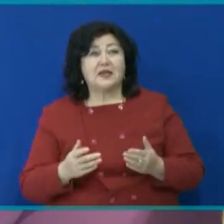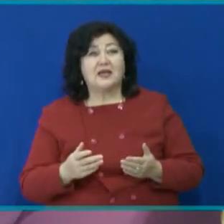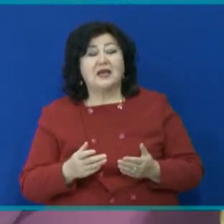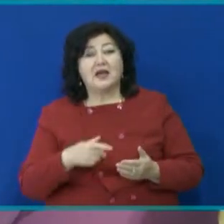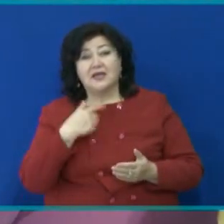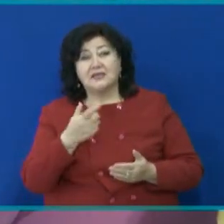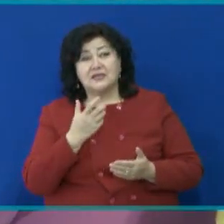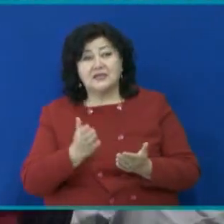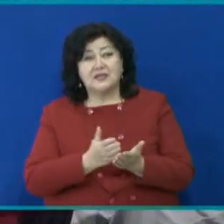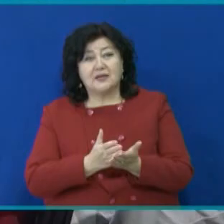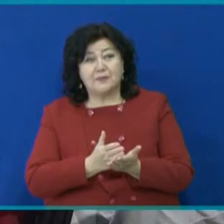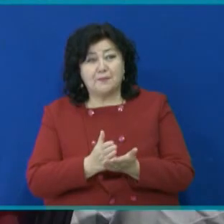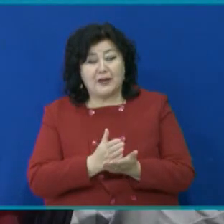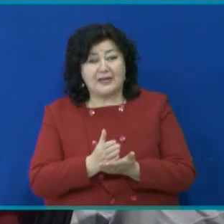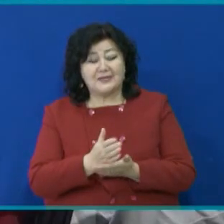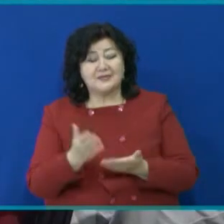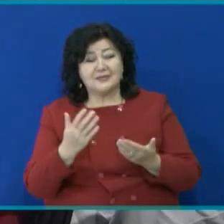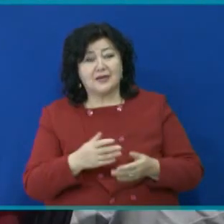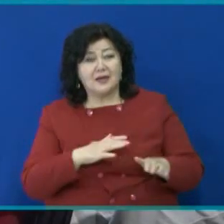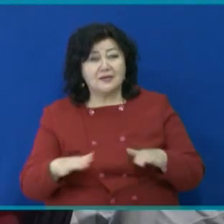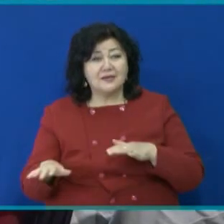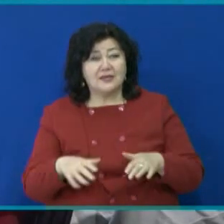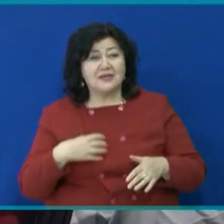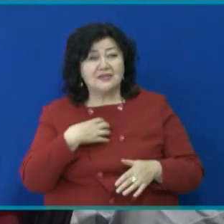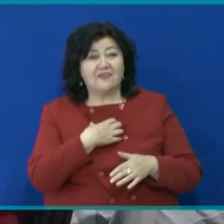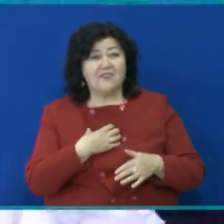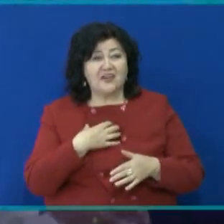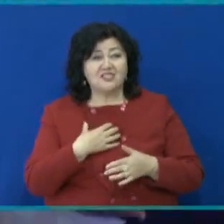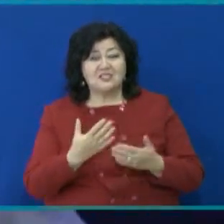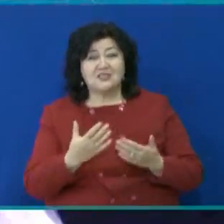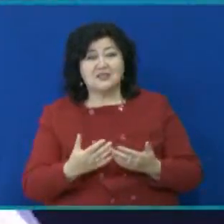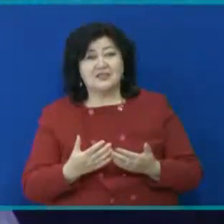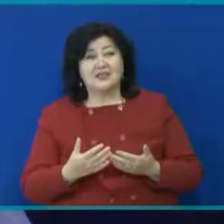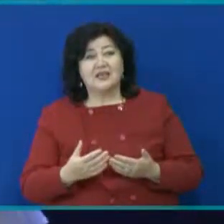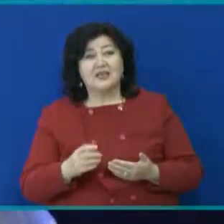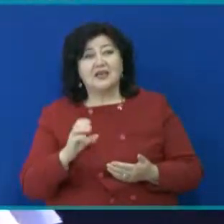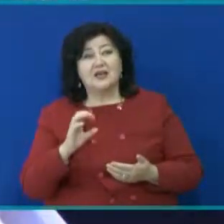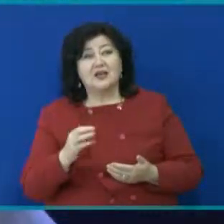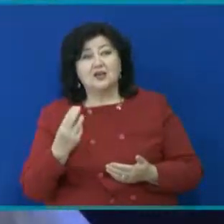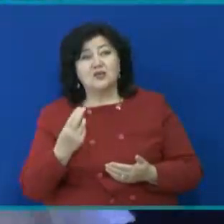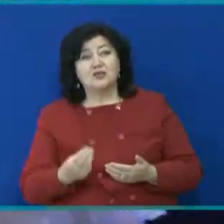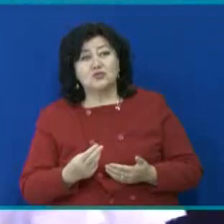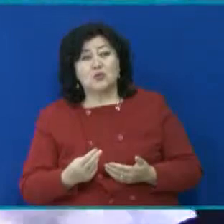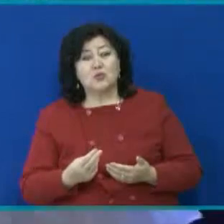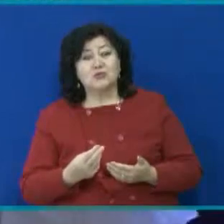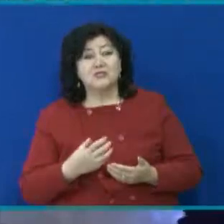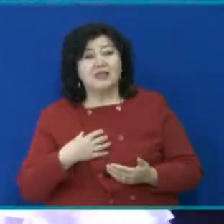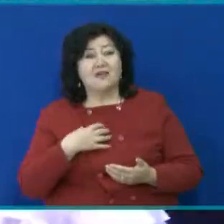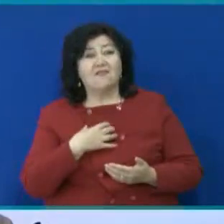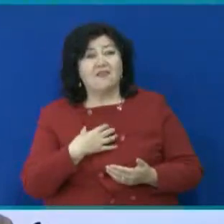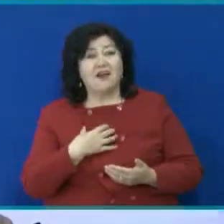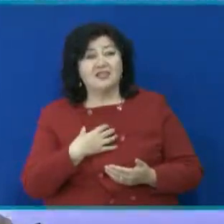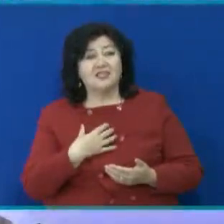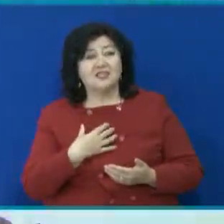саясаты толеранттық тілдік орта қалыптастырудағы маңызды қоғамдық саяси әлеуметтік мәдени құндылықтардың бірі.